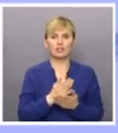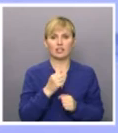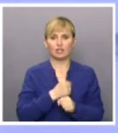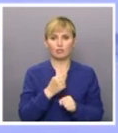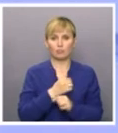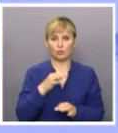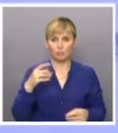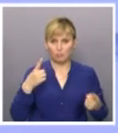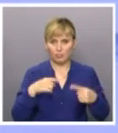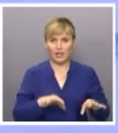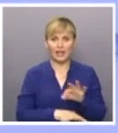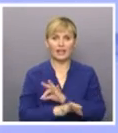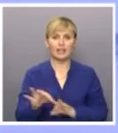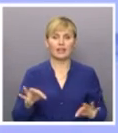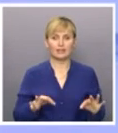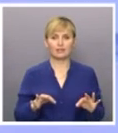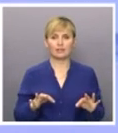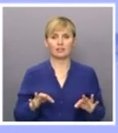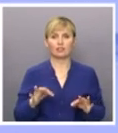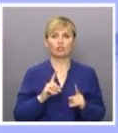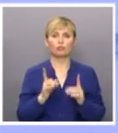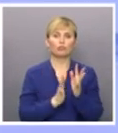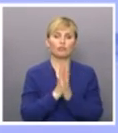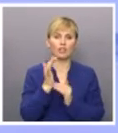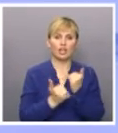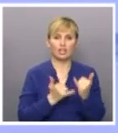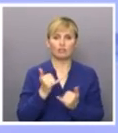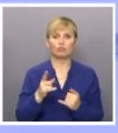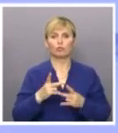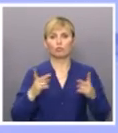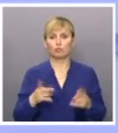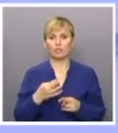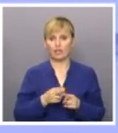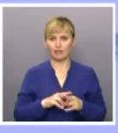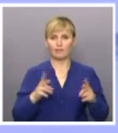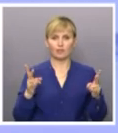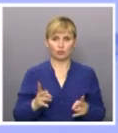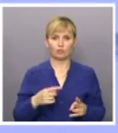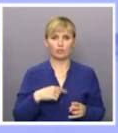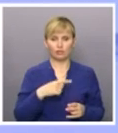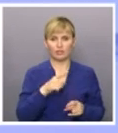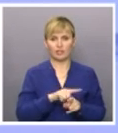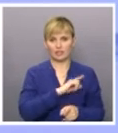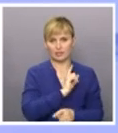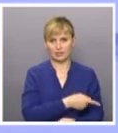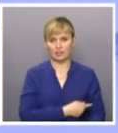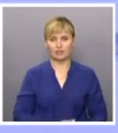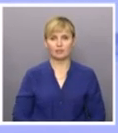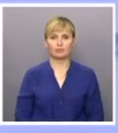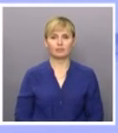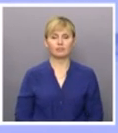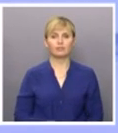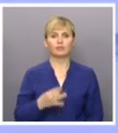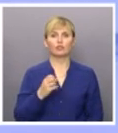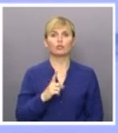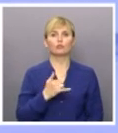который будет зареблять, значит, как ее выращивать, что для этого нужно. Ну, для этого нужно, вот я говорю, приложить такие усилия. Тем более, что у